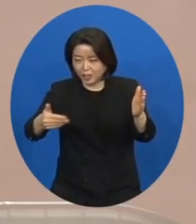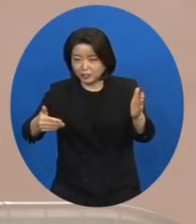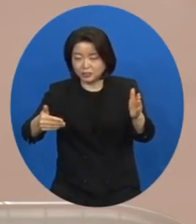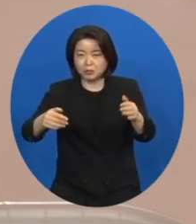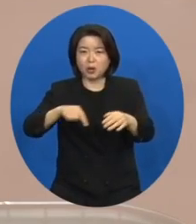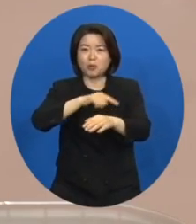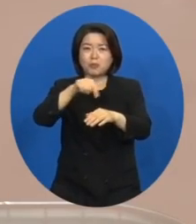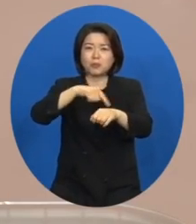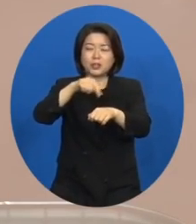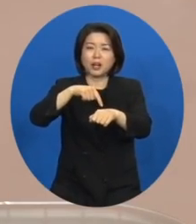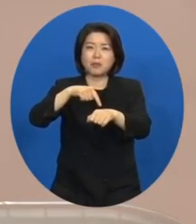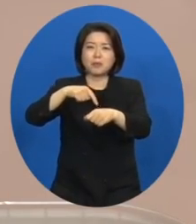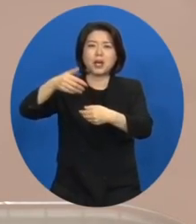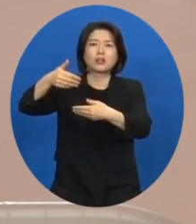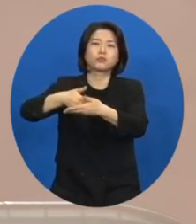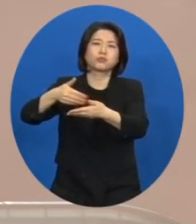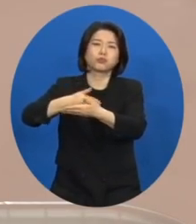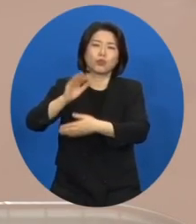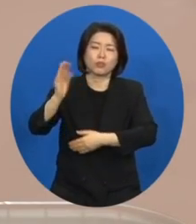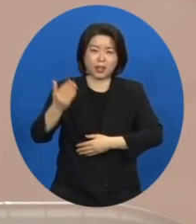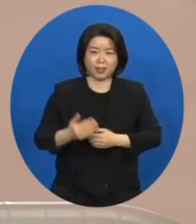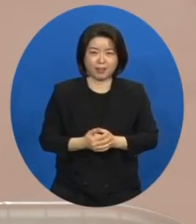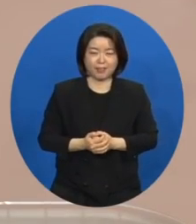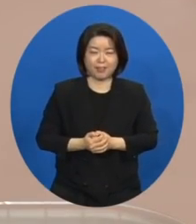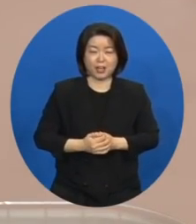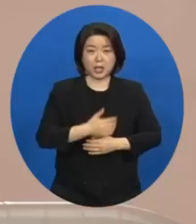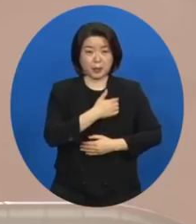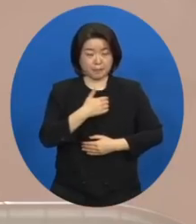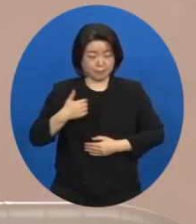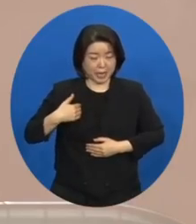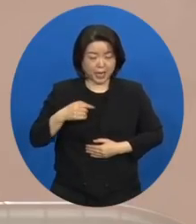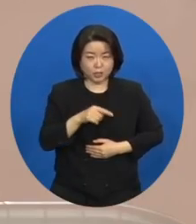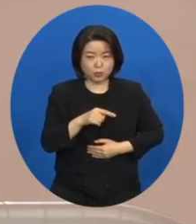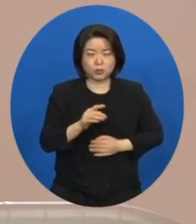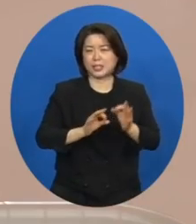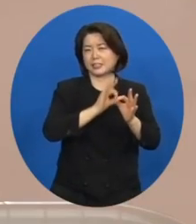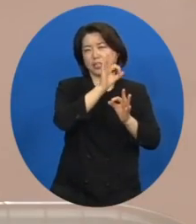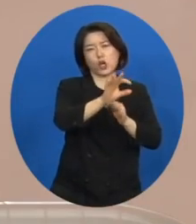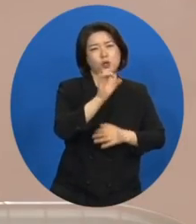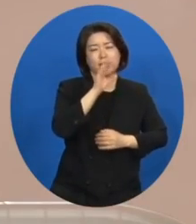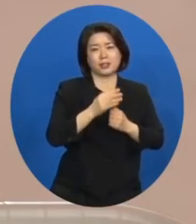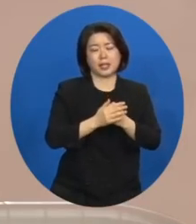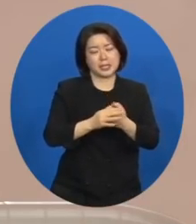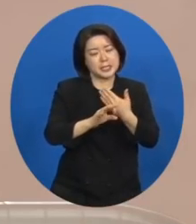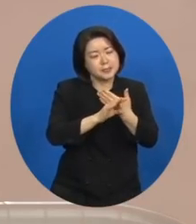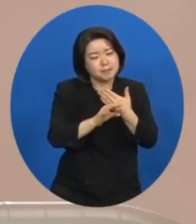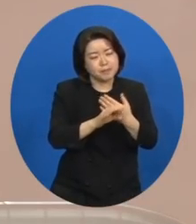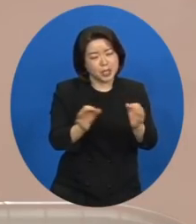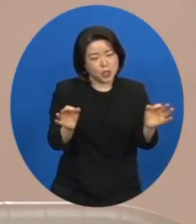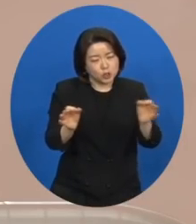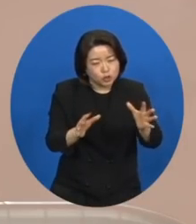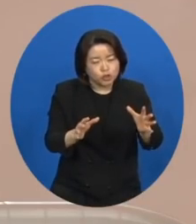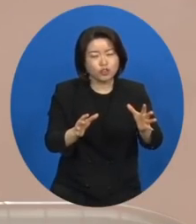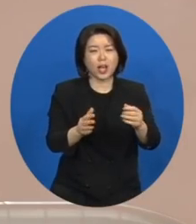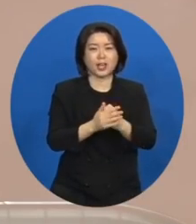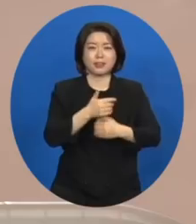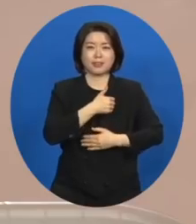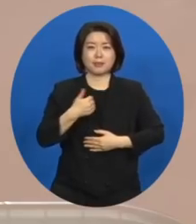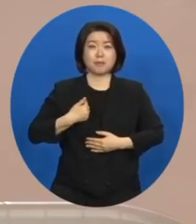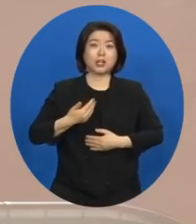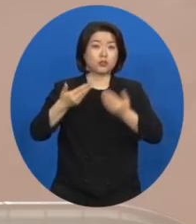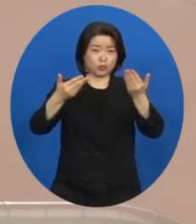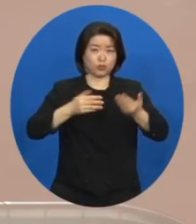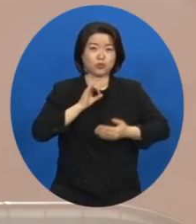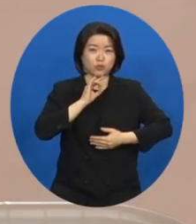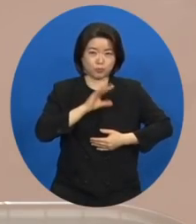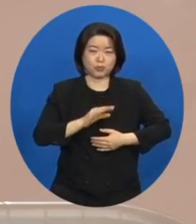것으로 바뀌기 마련입니다 그 만족함 이란 영원할 수가 없어요 아주 일시적으로 우리에게 만족을 줄 뿐입니다 이